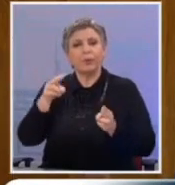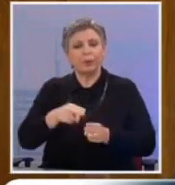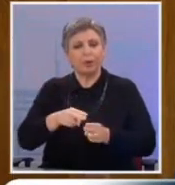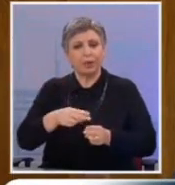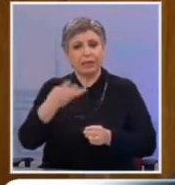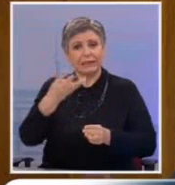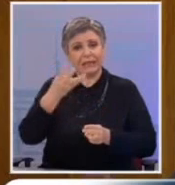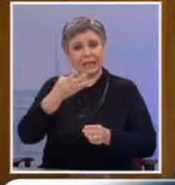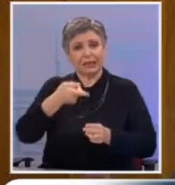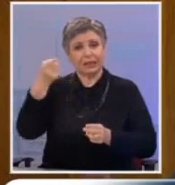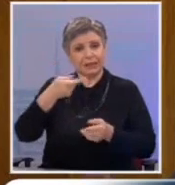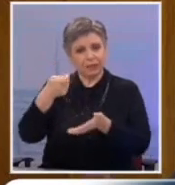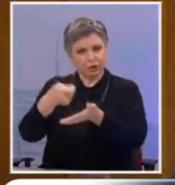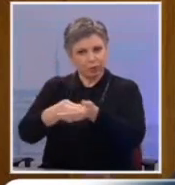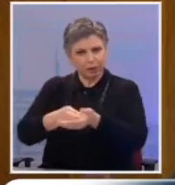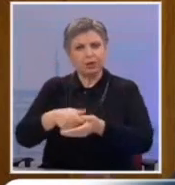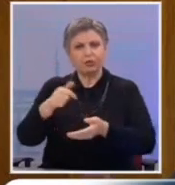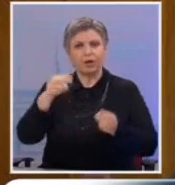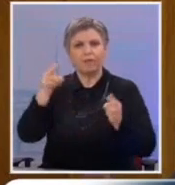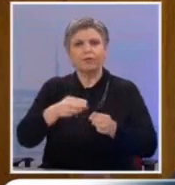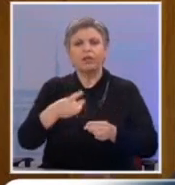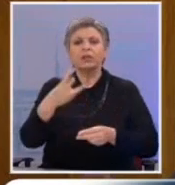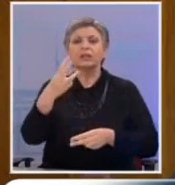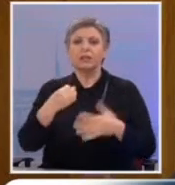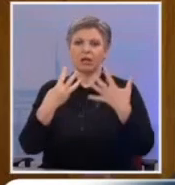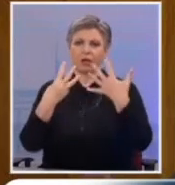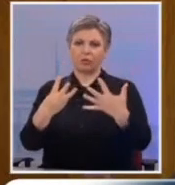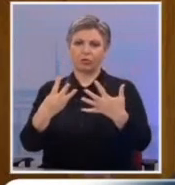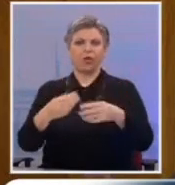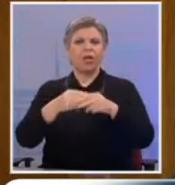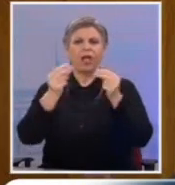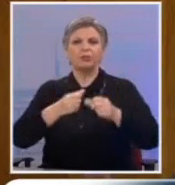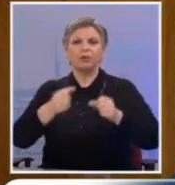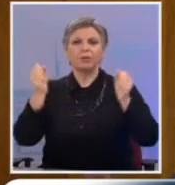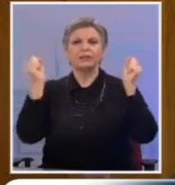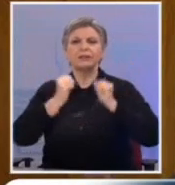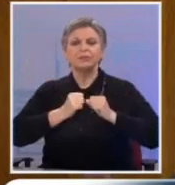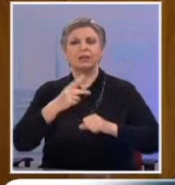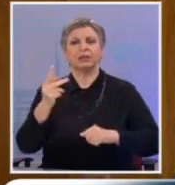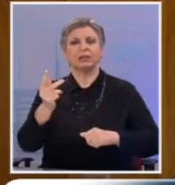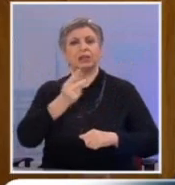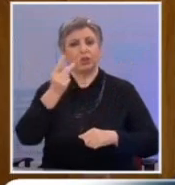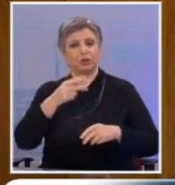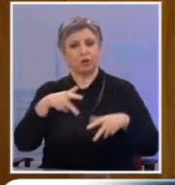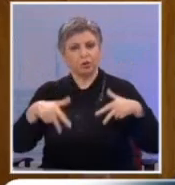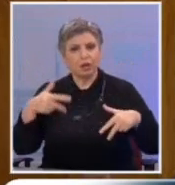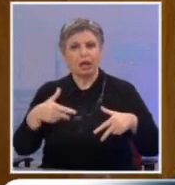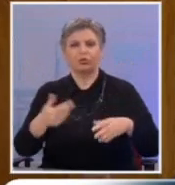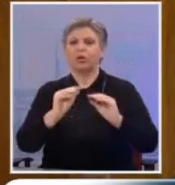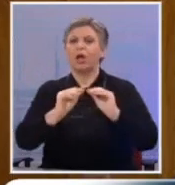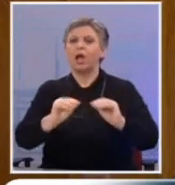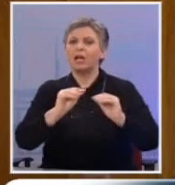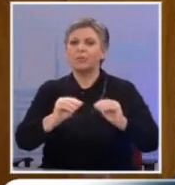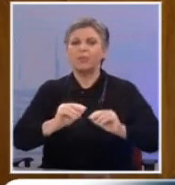38%, γεγονός που θα έχει οδυνηρές συνέπειες στο κοινωνικό κράτος, στη χρηματοδότηση της εκπαίδευσης, της έρευνας, των